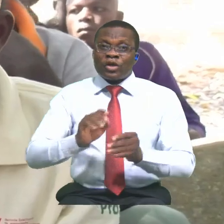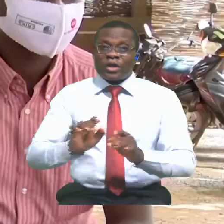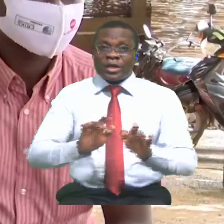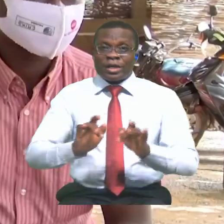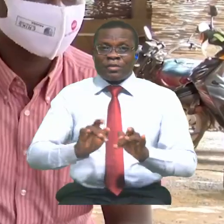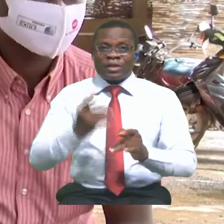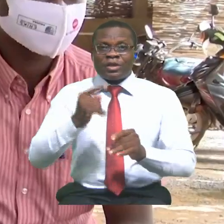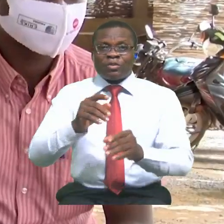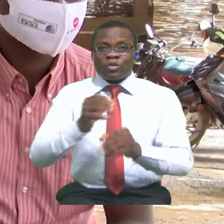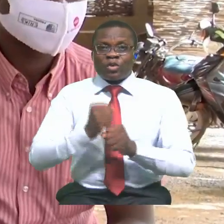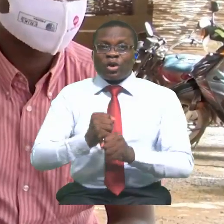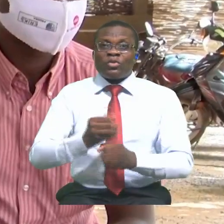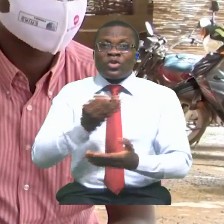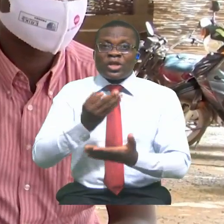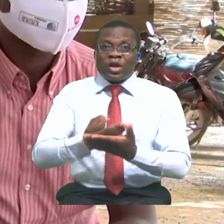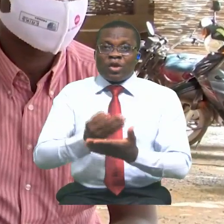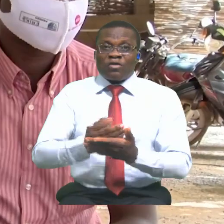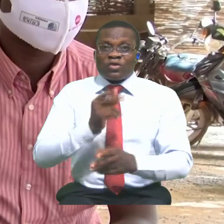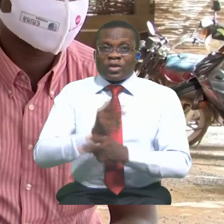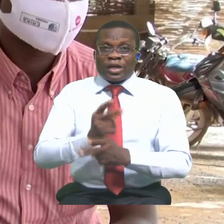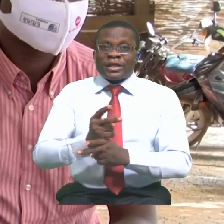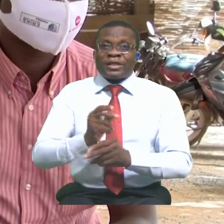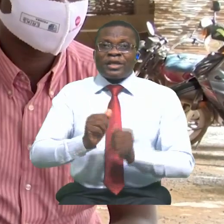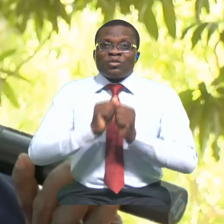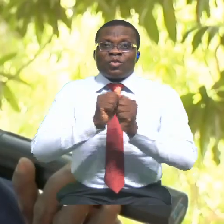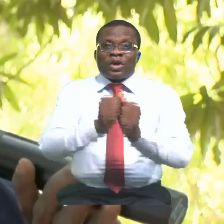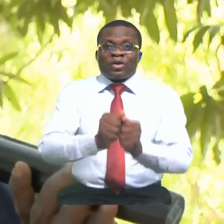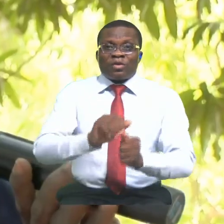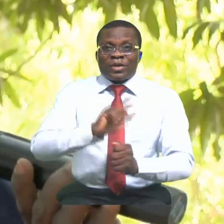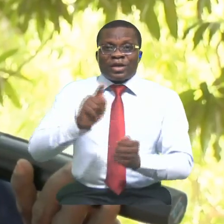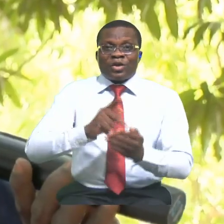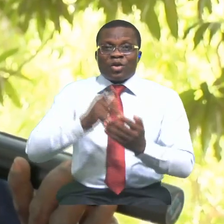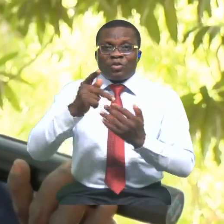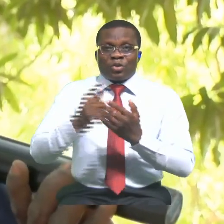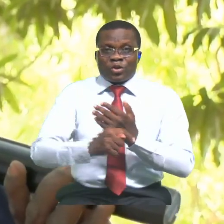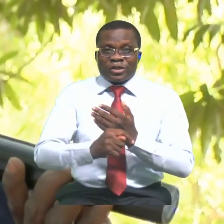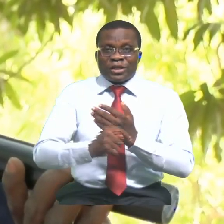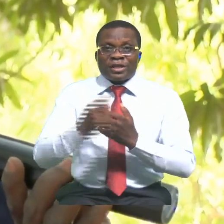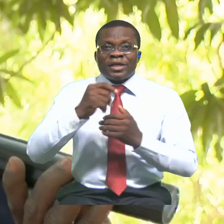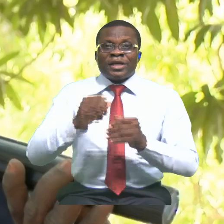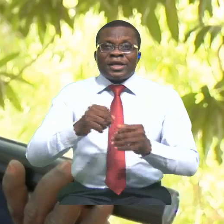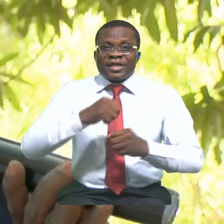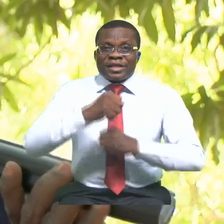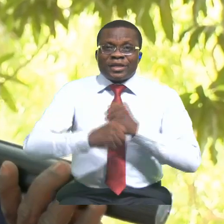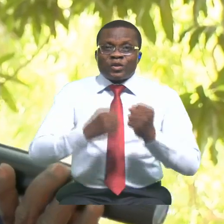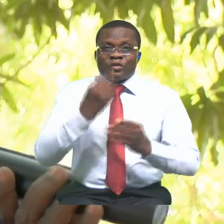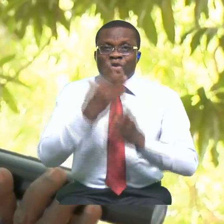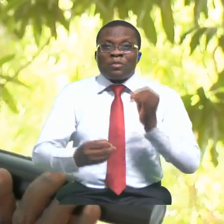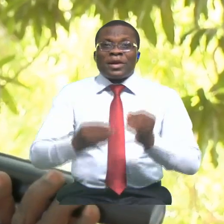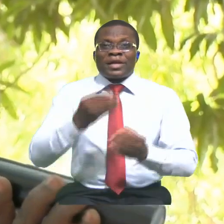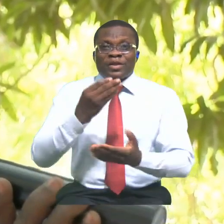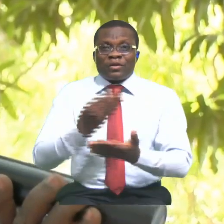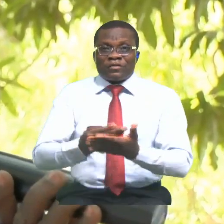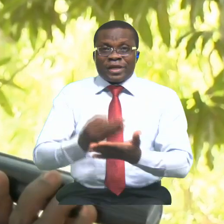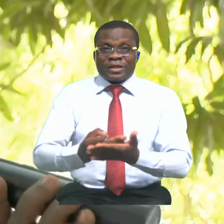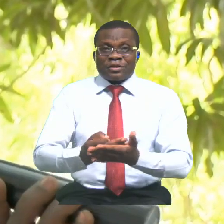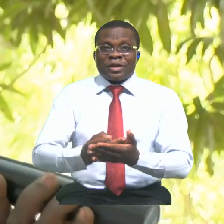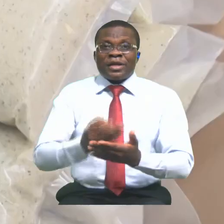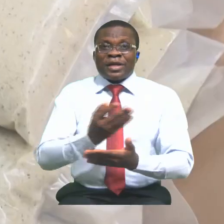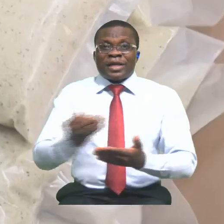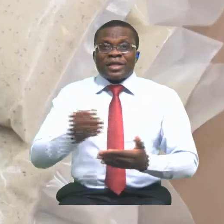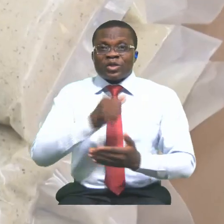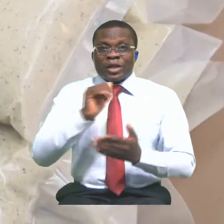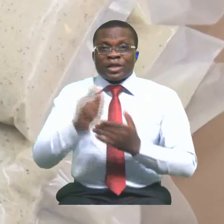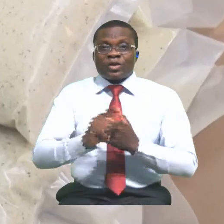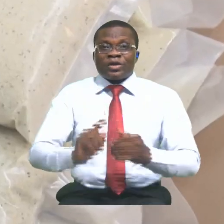d'obtenir un fonds de garantie pour accompagner leurs projets qui souffrent de manque de financement et d'outils agricoles en